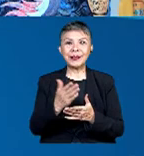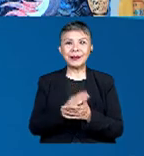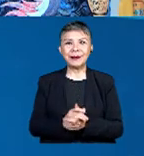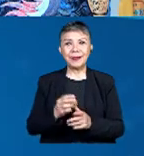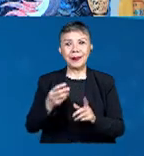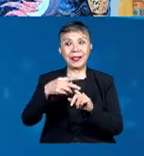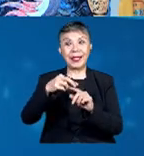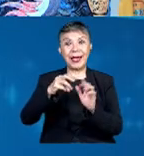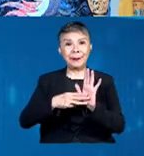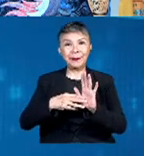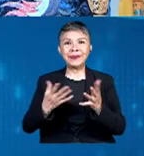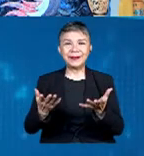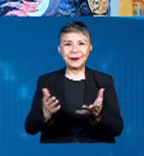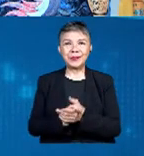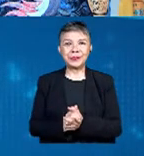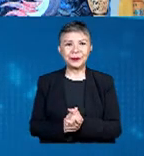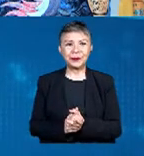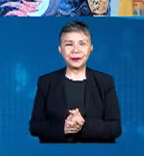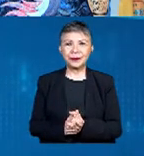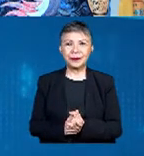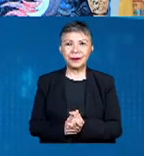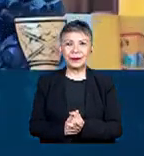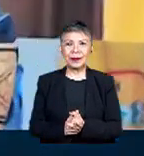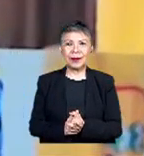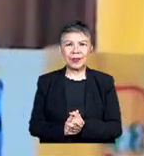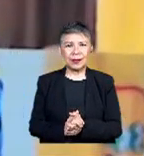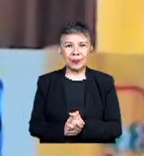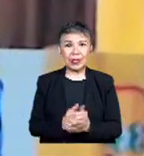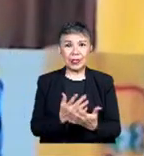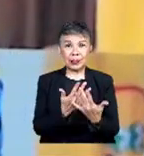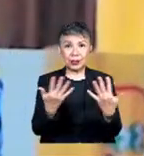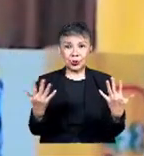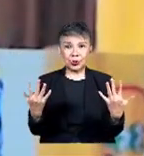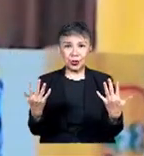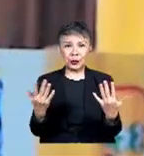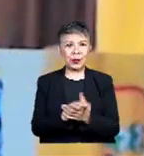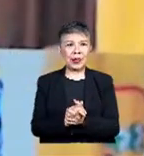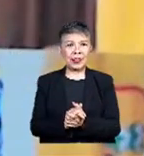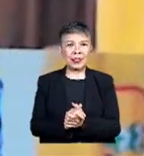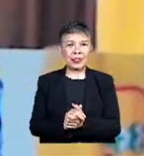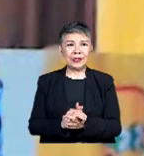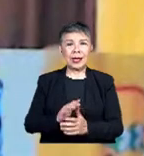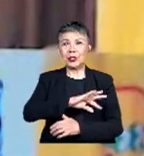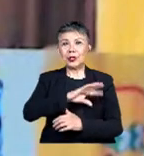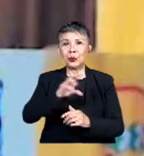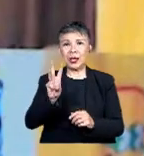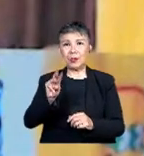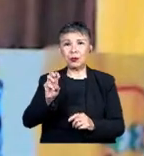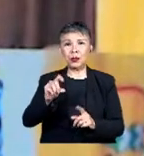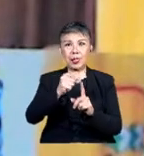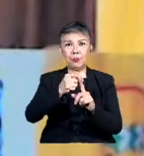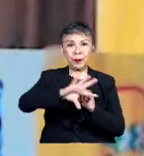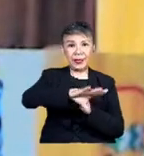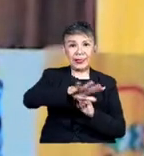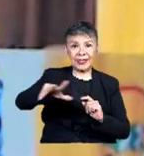Benhur. Ya, para atlet-atlet disabilitas dari 33